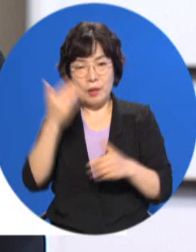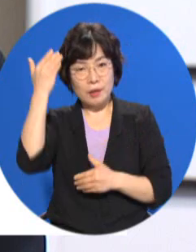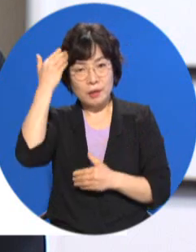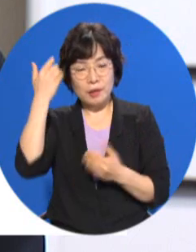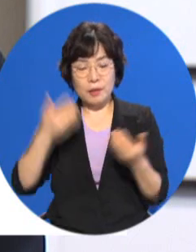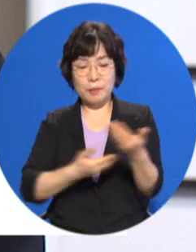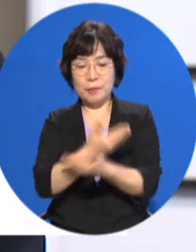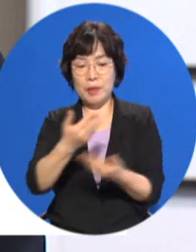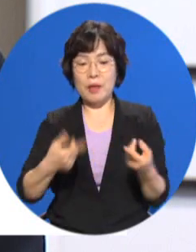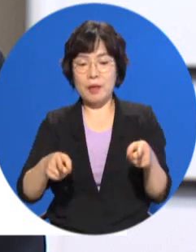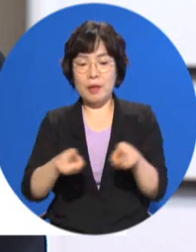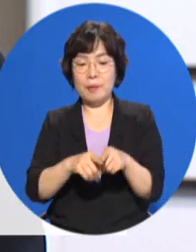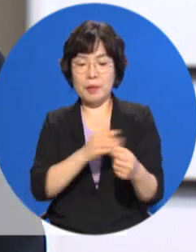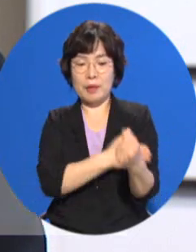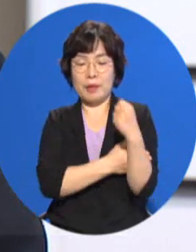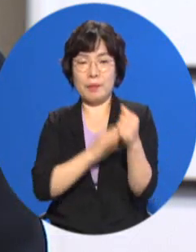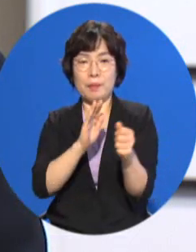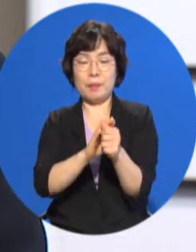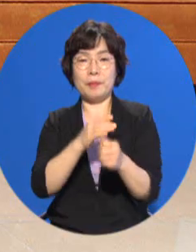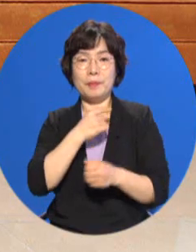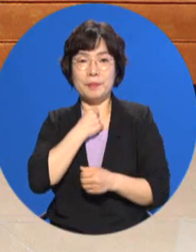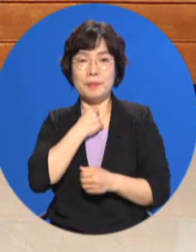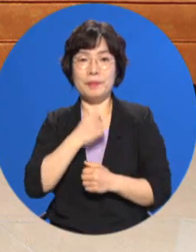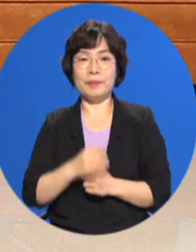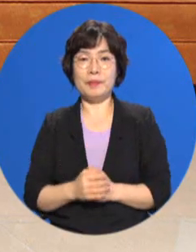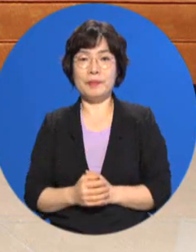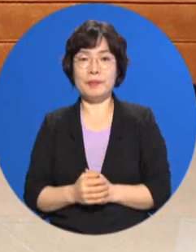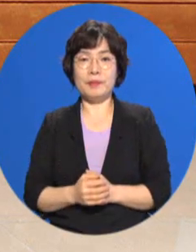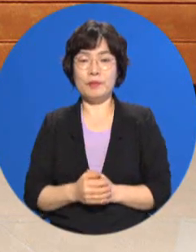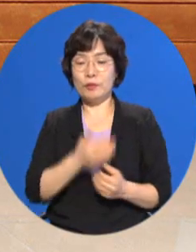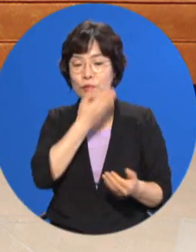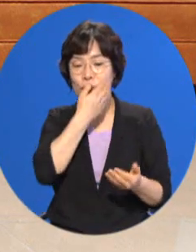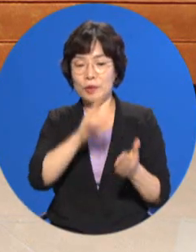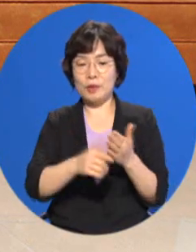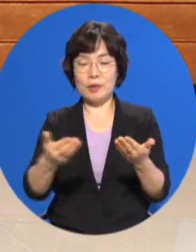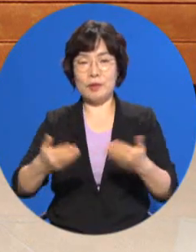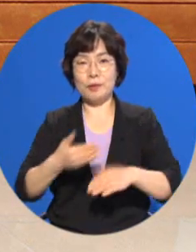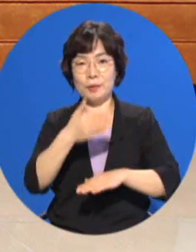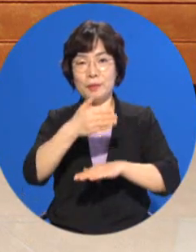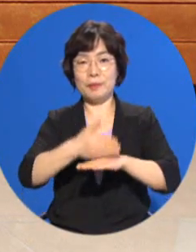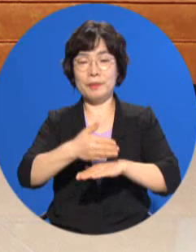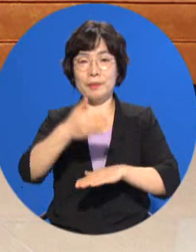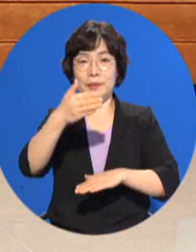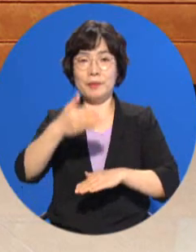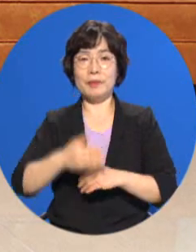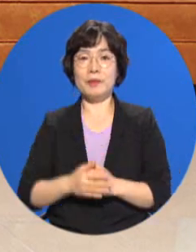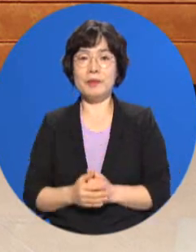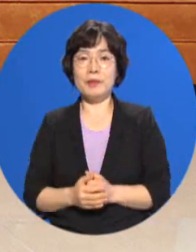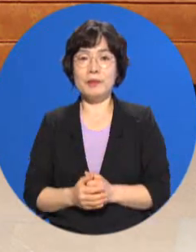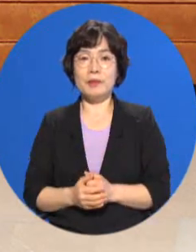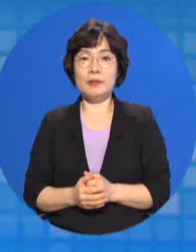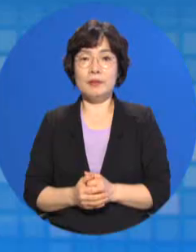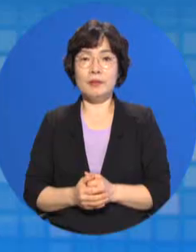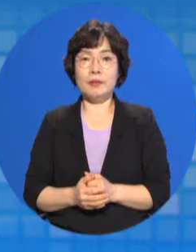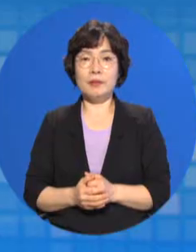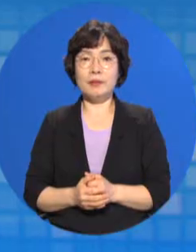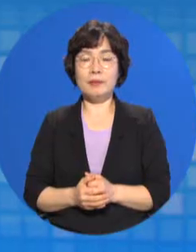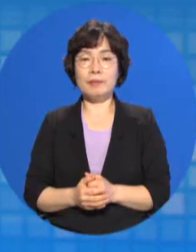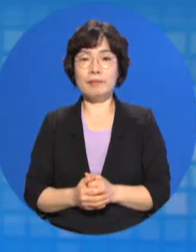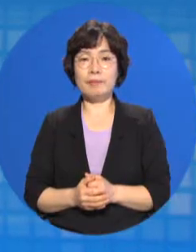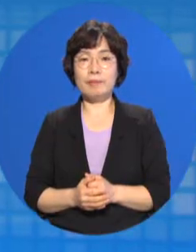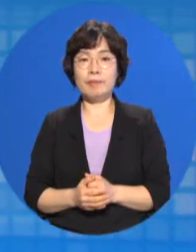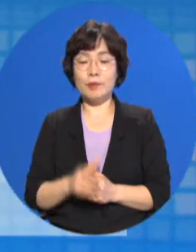가지고 함께 힘을 보탤까 생각합니다. 예, 귀중한 시간 내주셔서 감사합니다. 네, 고맙습니다. 네.